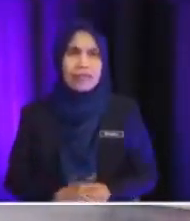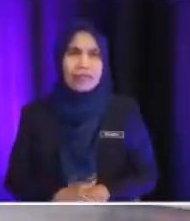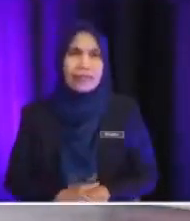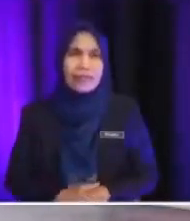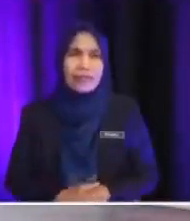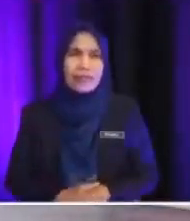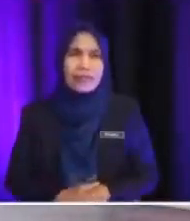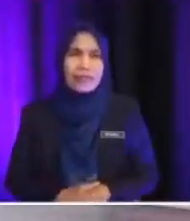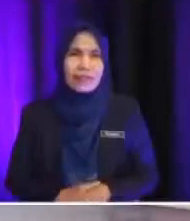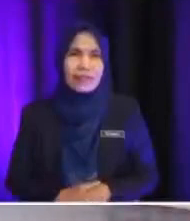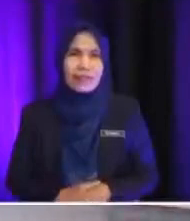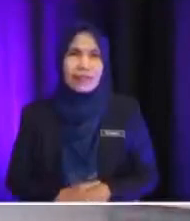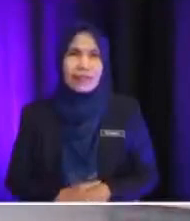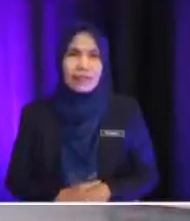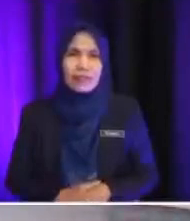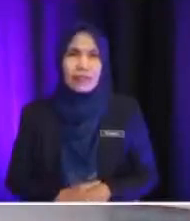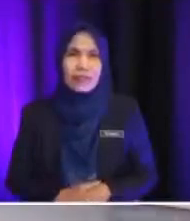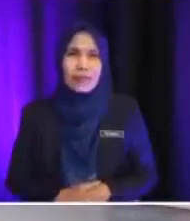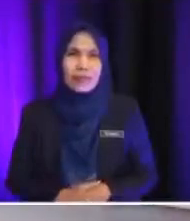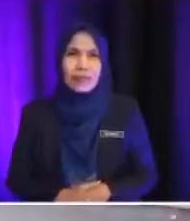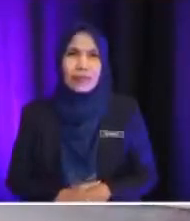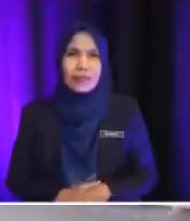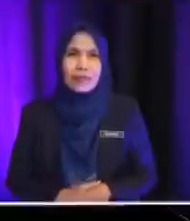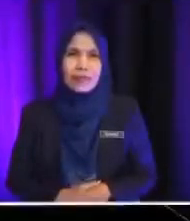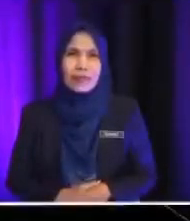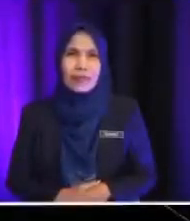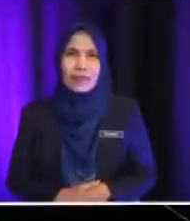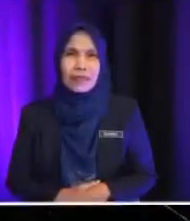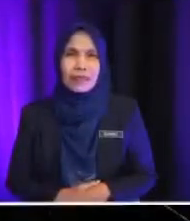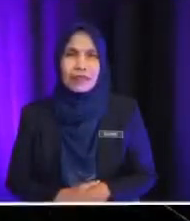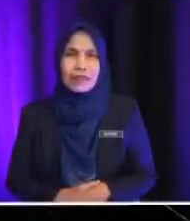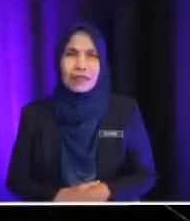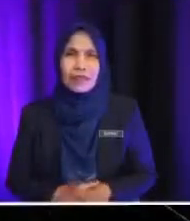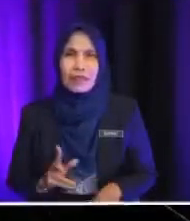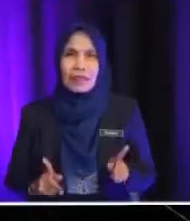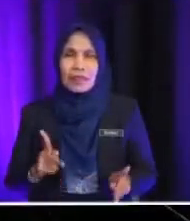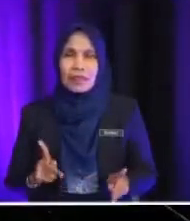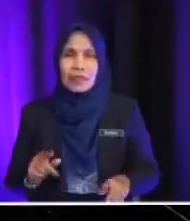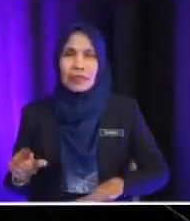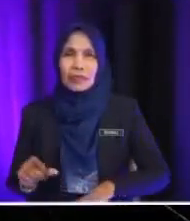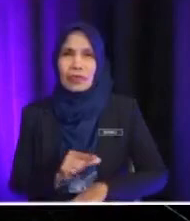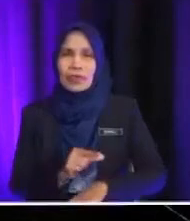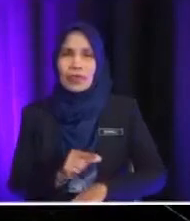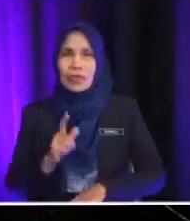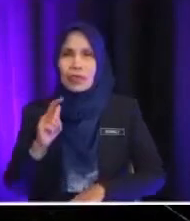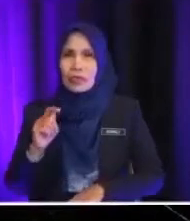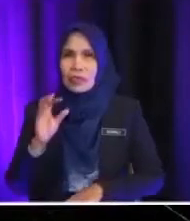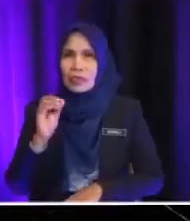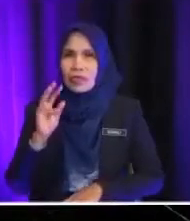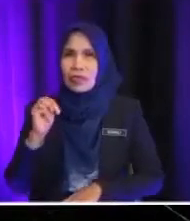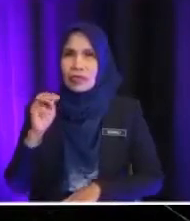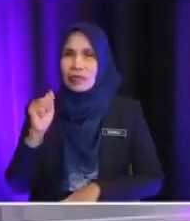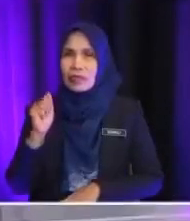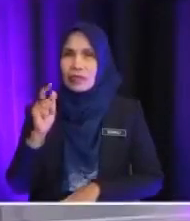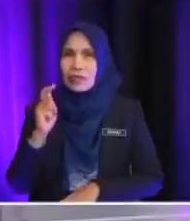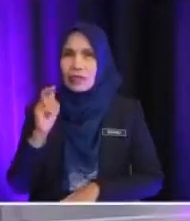Cikgu pilih yang ni ya. Dia perasan kan cikgu kalau kita guna tomato cherry ni dia menaikkan lagi. Ya betul sebab kan,